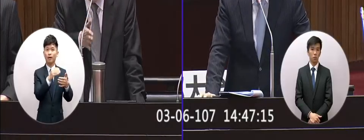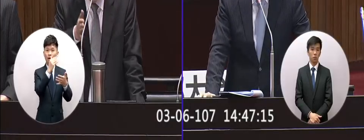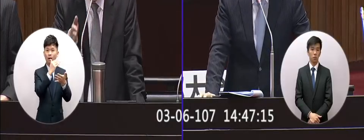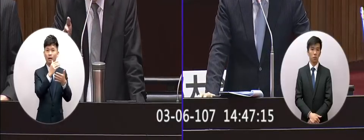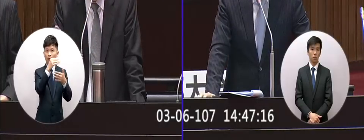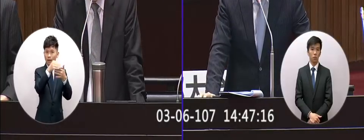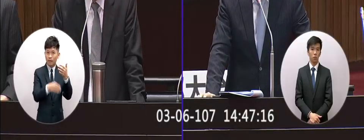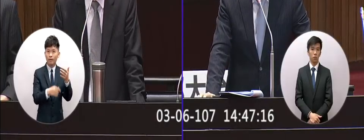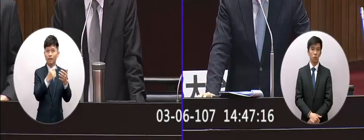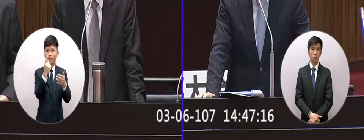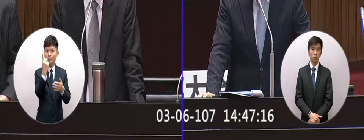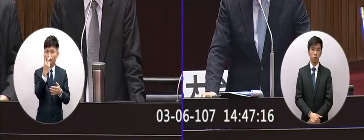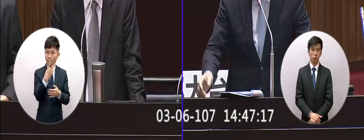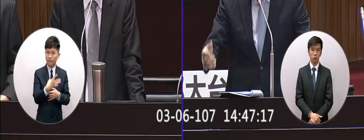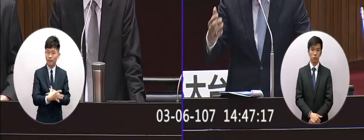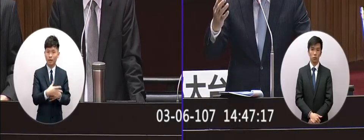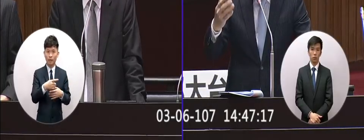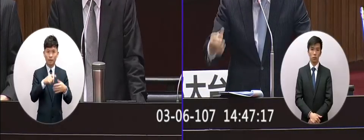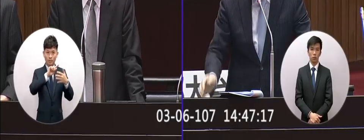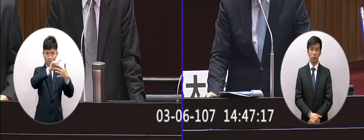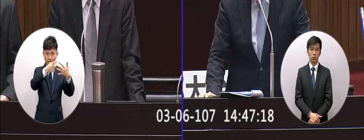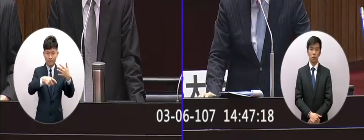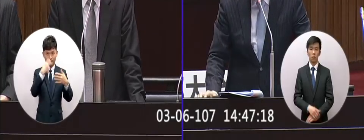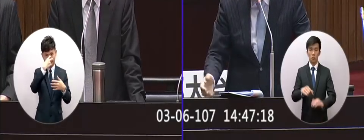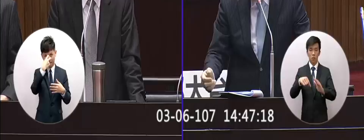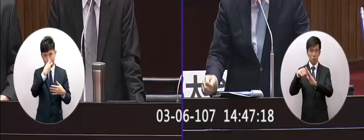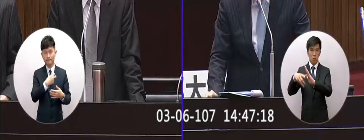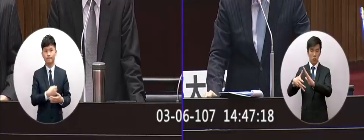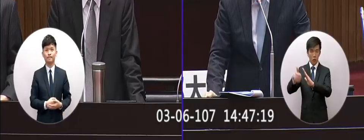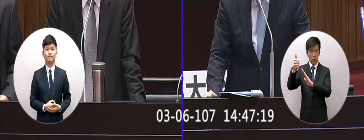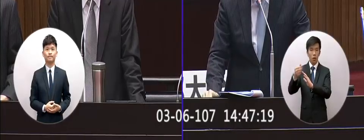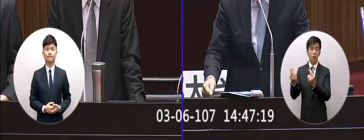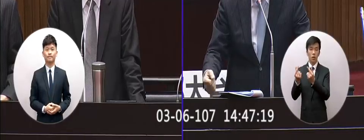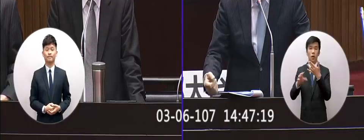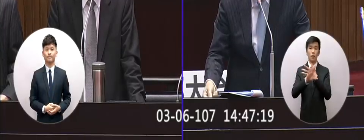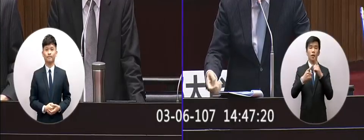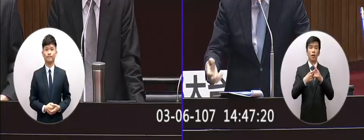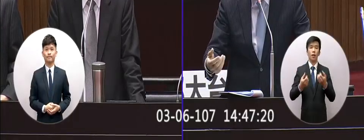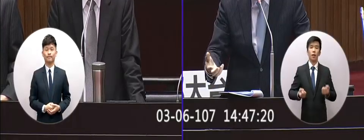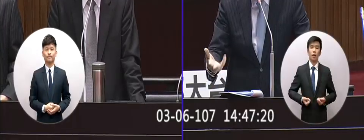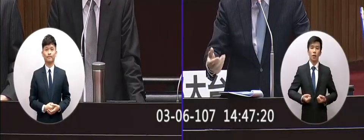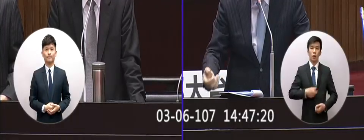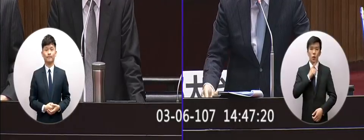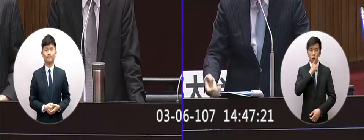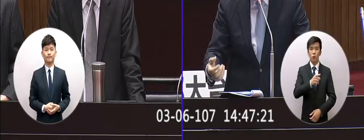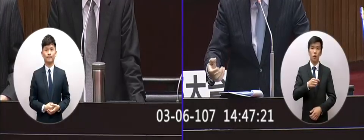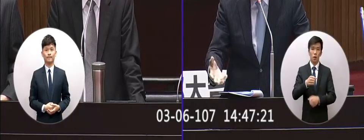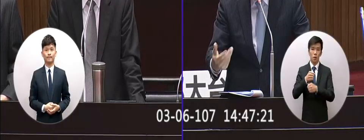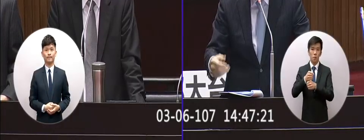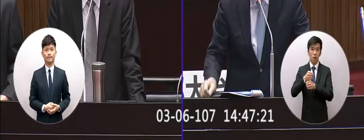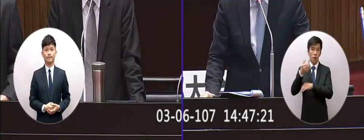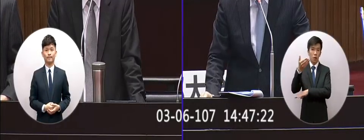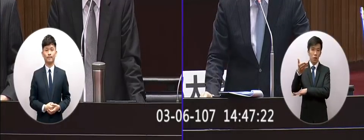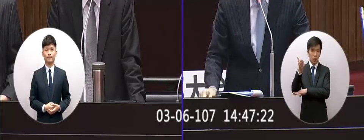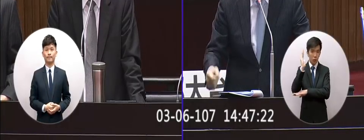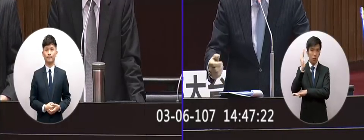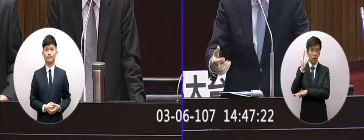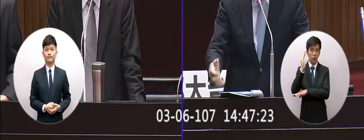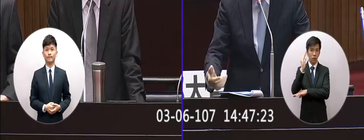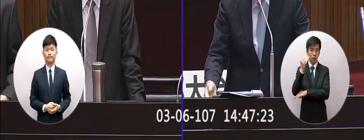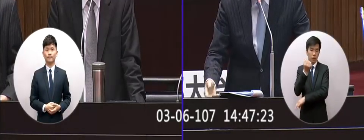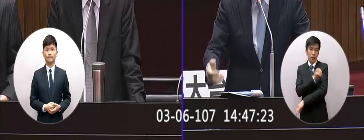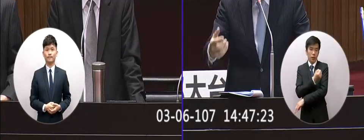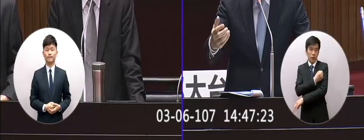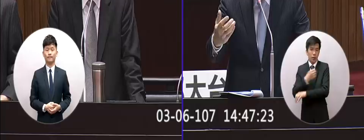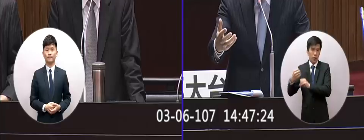项，我们一项一项检讨。 院长，那个院长，所以有人开玩笑讲，他说马政府辛辛苦苦谈到服贸协议，还